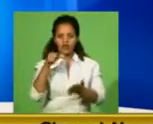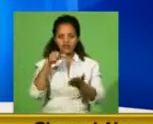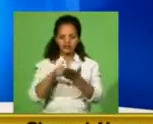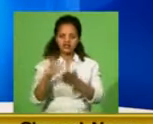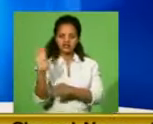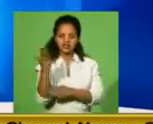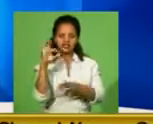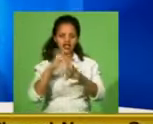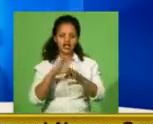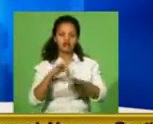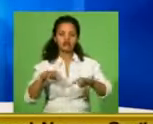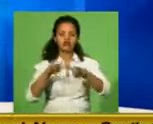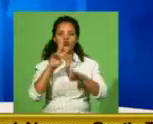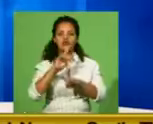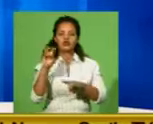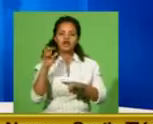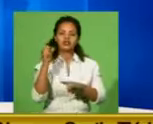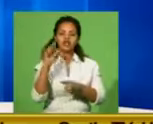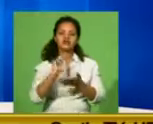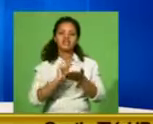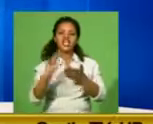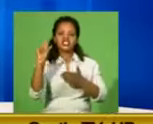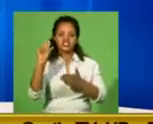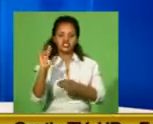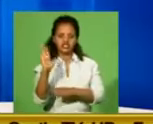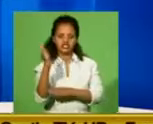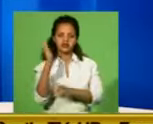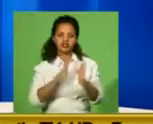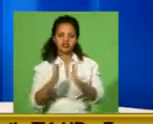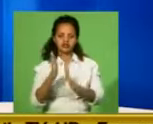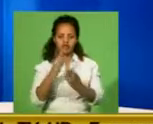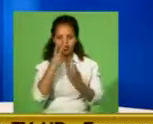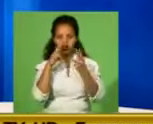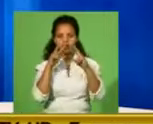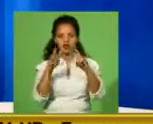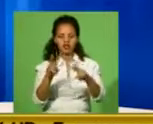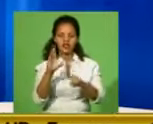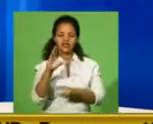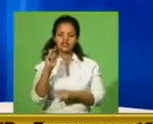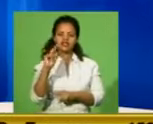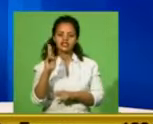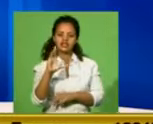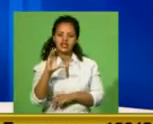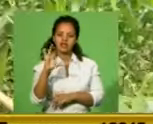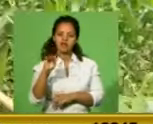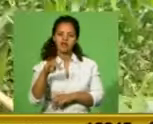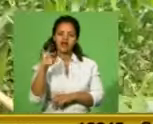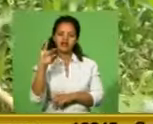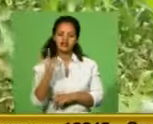ተከላ በዞኑ 211 ሚሊዮን ችግኞች መዘጋጀታቸውም ተመልክቷል። ከድር ከማል ዝርዝር አለው።